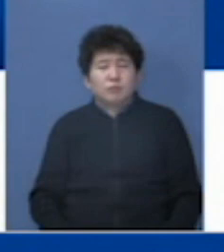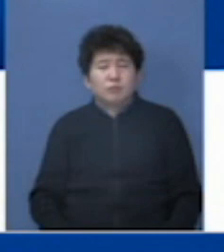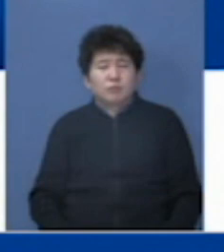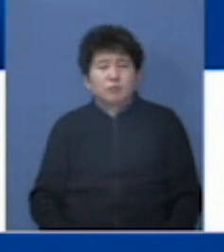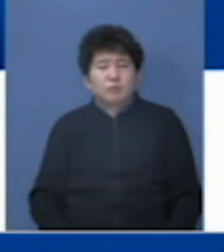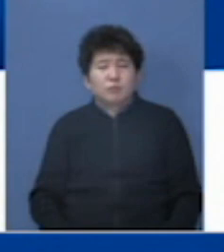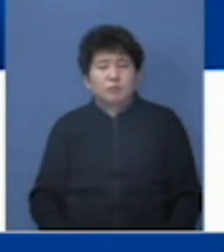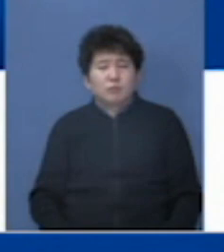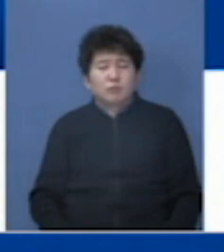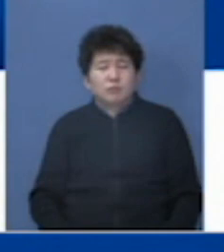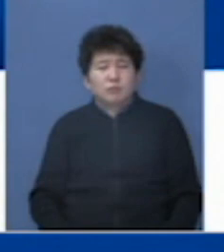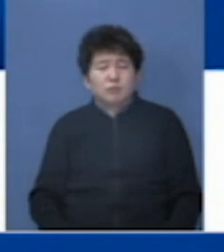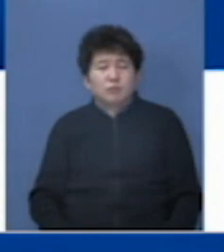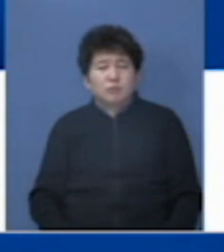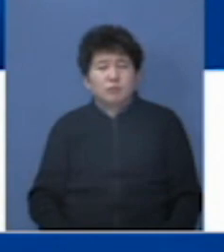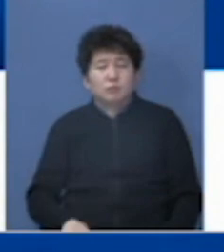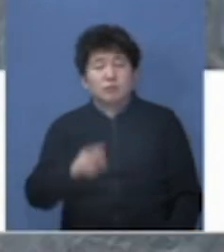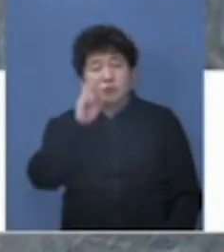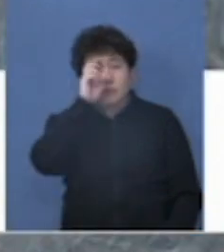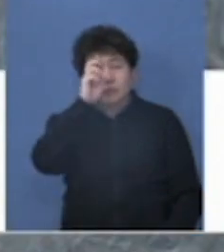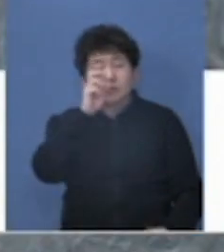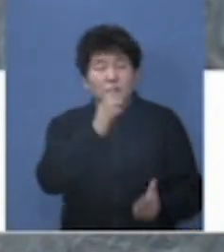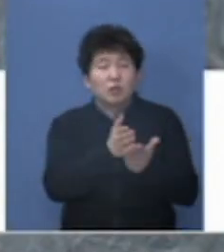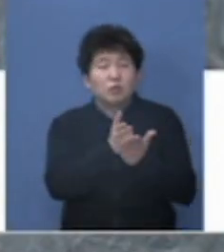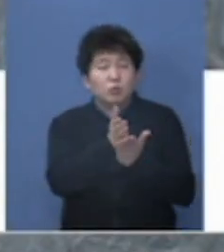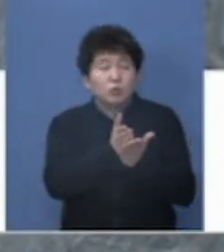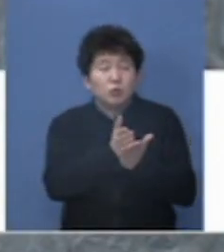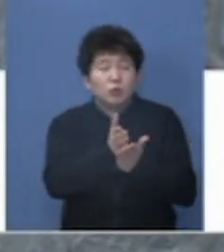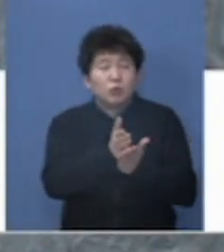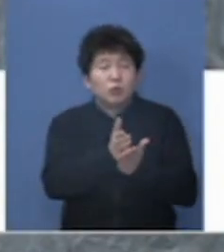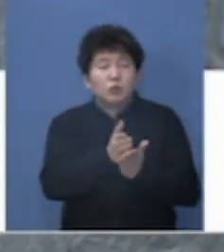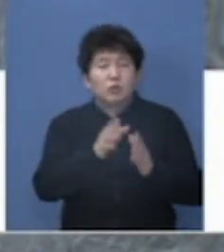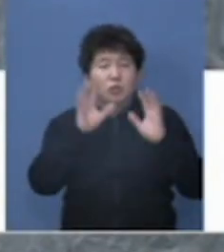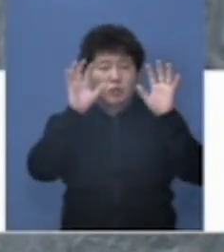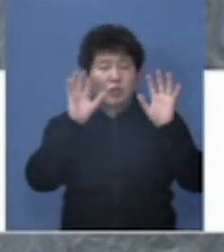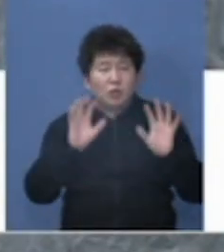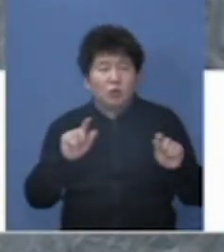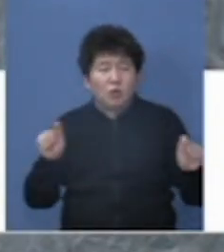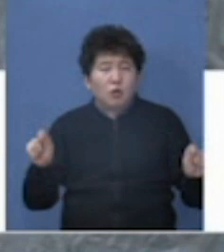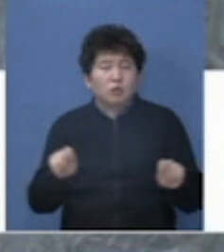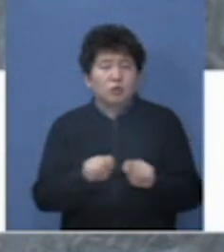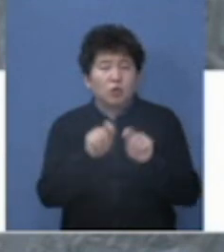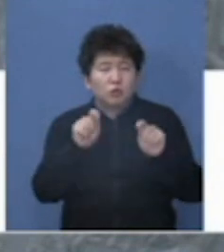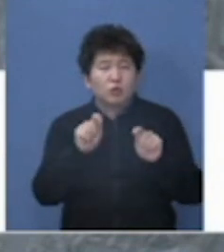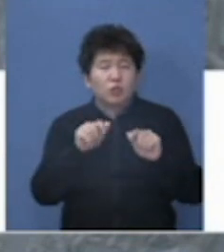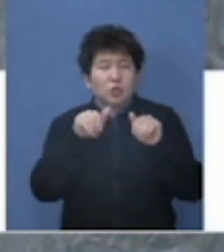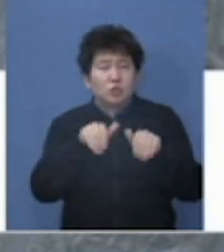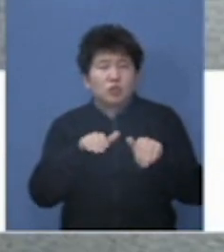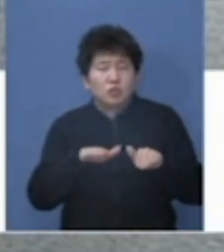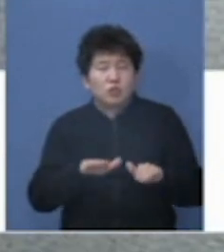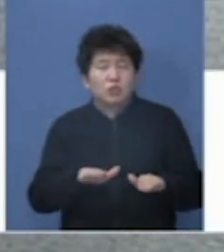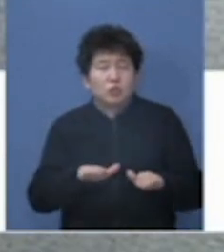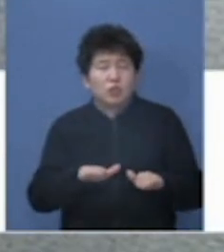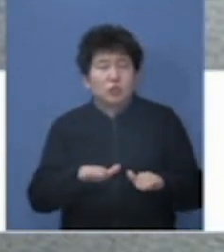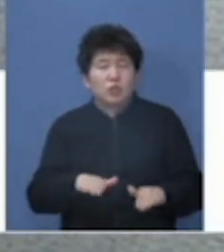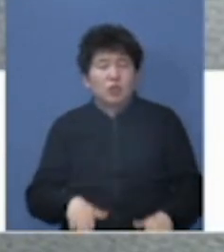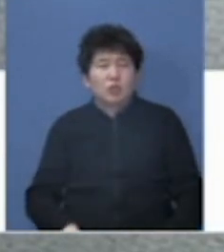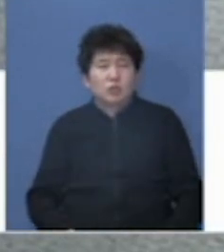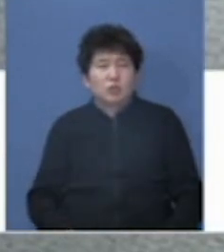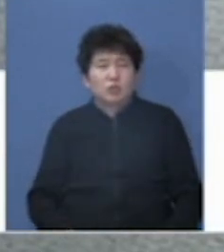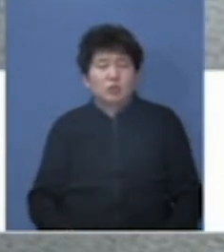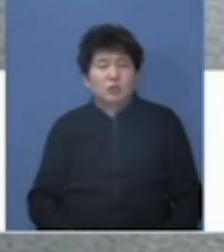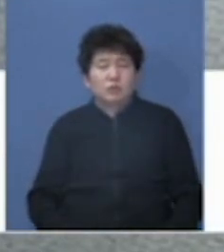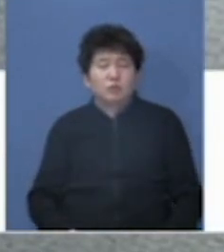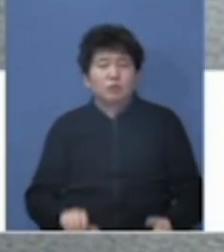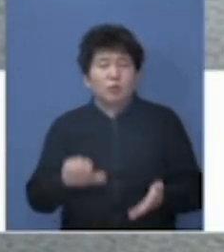Анықталған кемшіліктер бойынша мемлекеттік органға тиісті ұсынымдар енгізіліп, заңбұзушылықты жою бойынша шара қабылданды. Бұдан соң кеңес